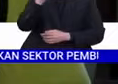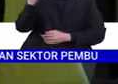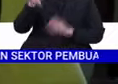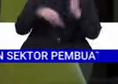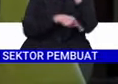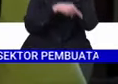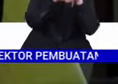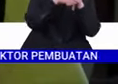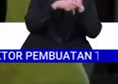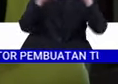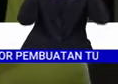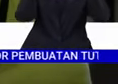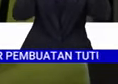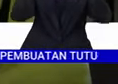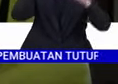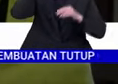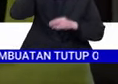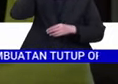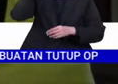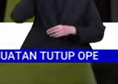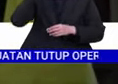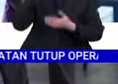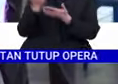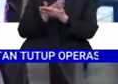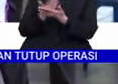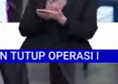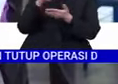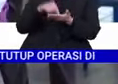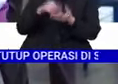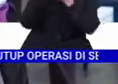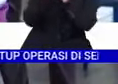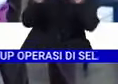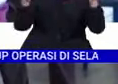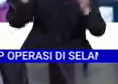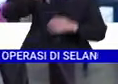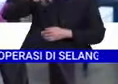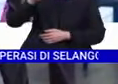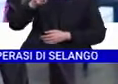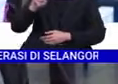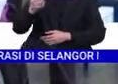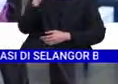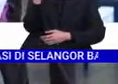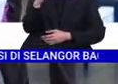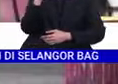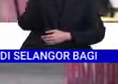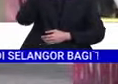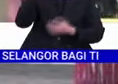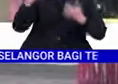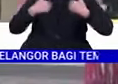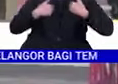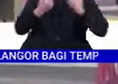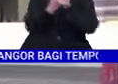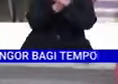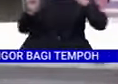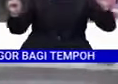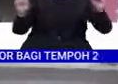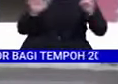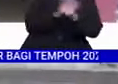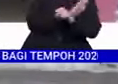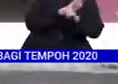dipalembanh peran Predator Christmas aviako baru-baru ini memaklumkan pa15 hanya akan diadakan setelah persediaan